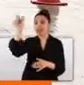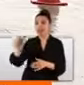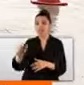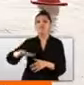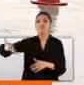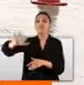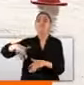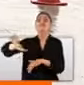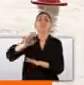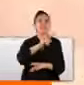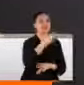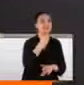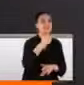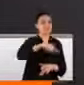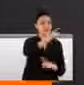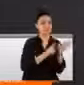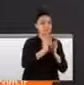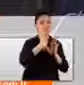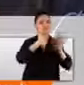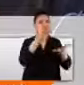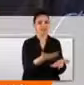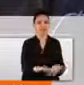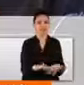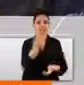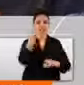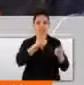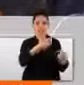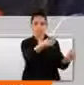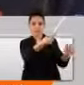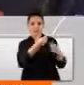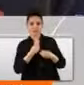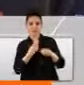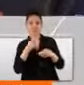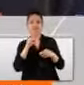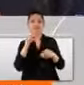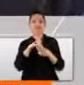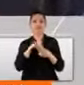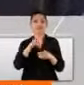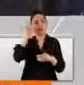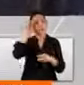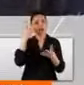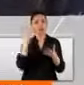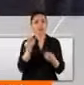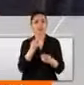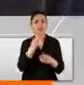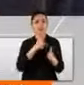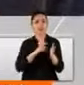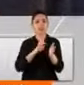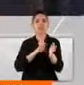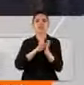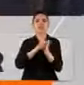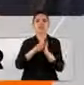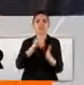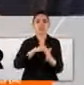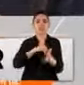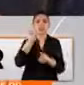bu işte oldukça başarılı. Arabayı bize teslim ettiği için psikolojik olarak bile olmuş olsa arabanın çizildiğini düşünüyorlar.